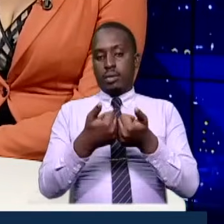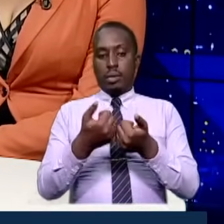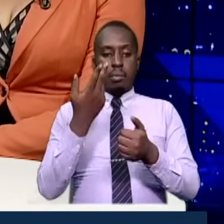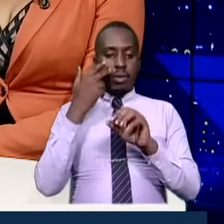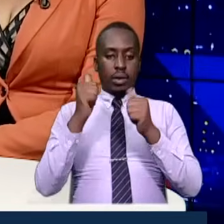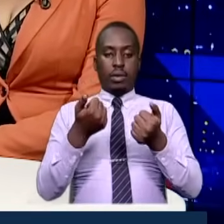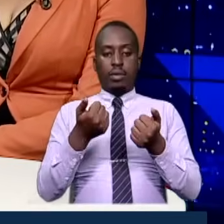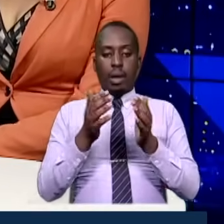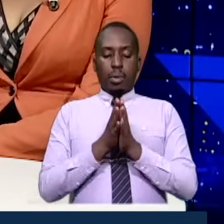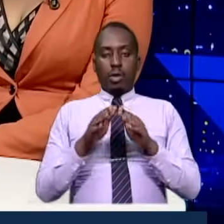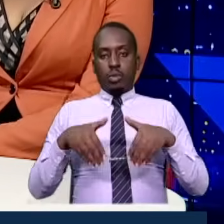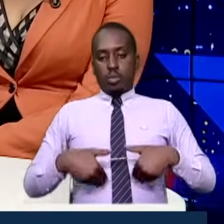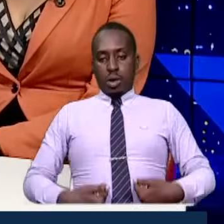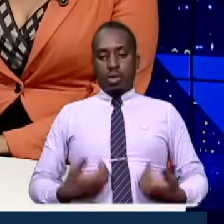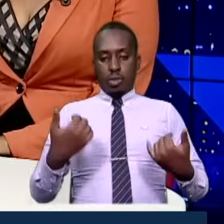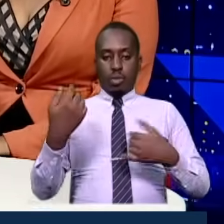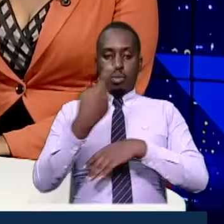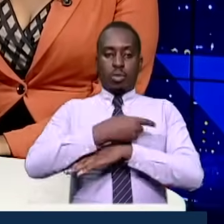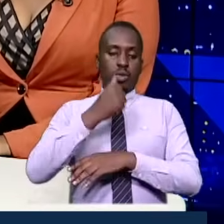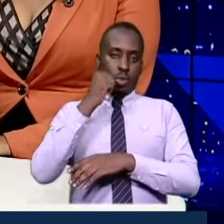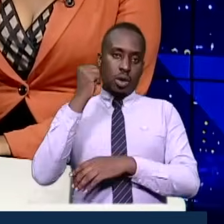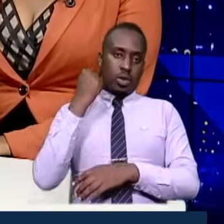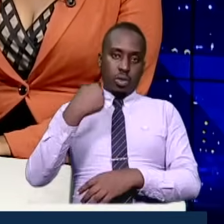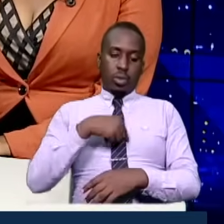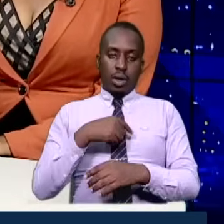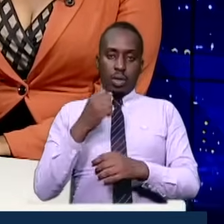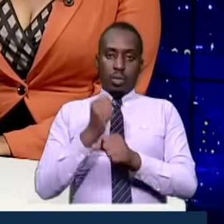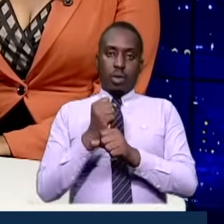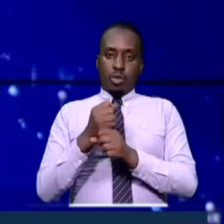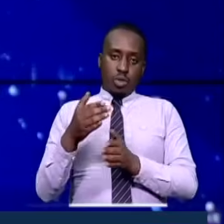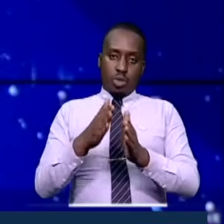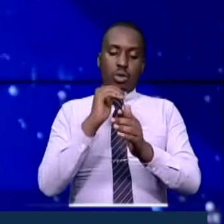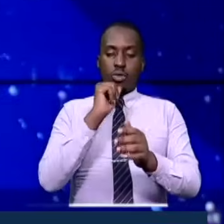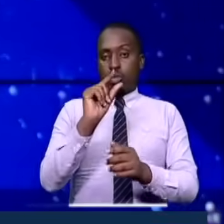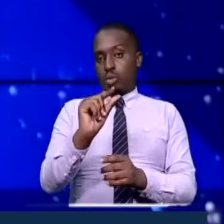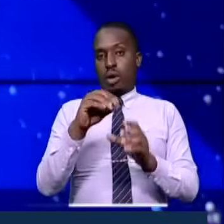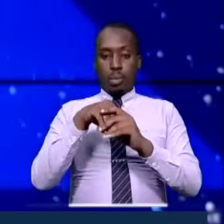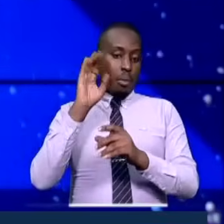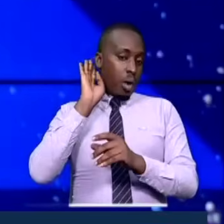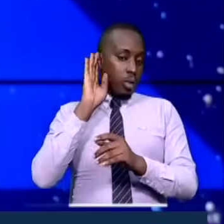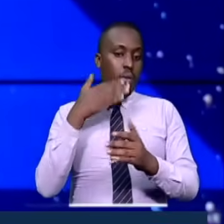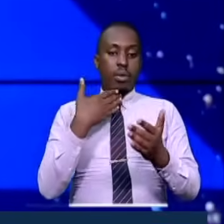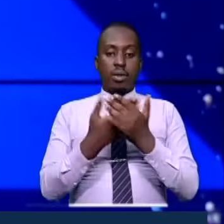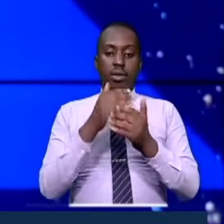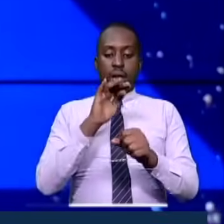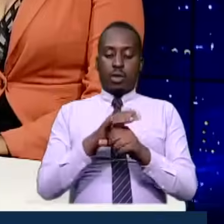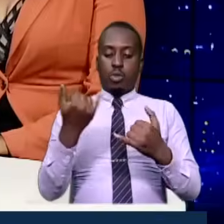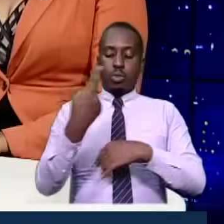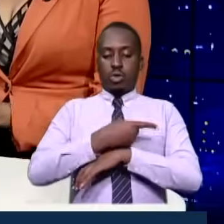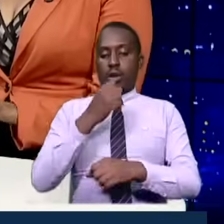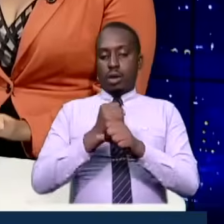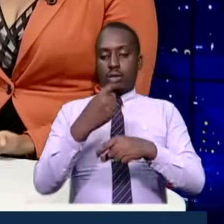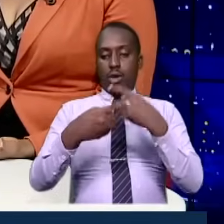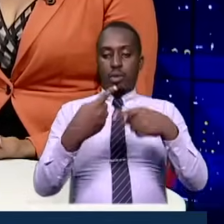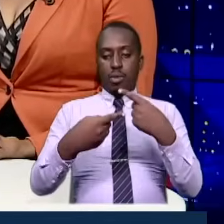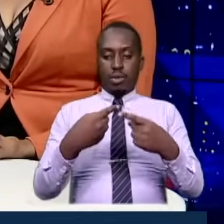neza n'akantu k'akananiro ko umunsi w'ejo twakoze urugendo rutari ruto kandi rurimo n'amakuru meza umunsi akazi kakomeje urumva